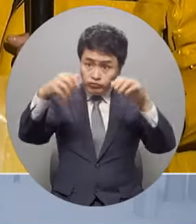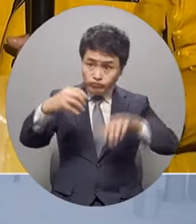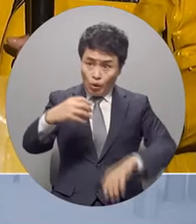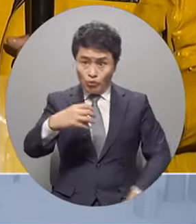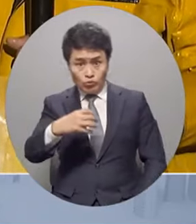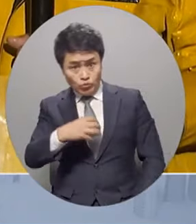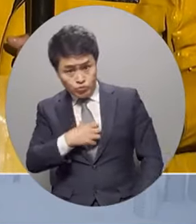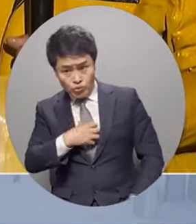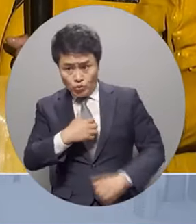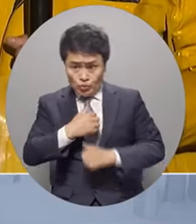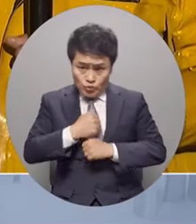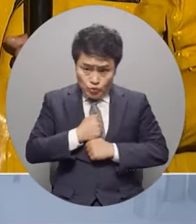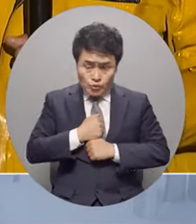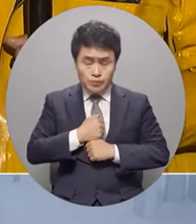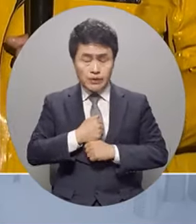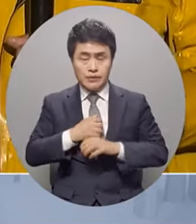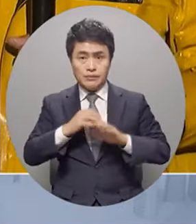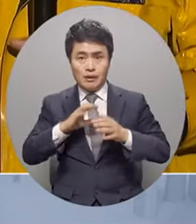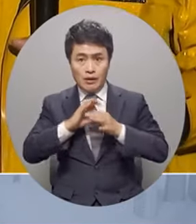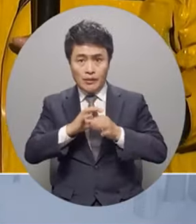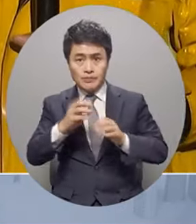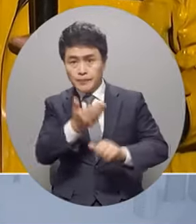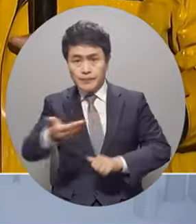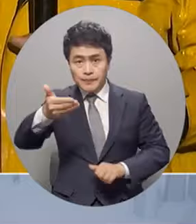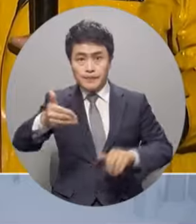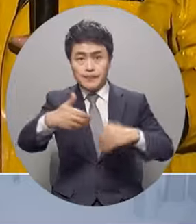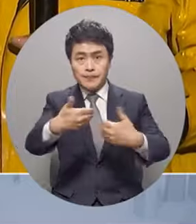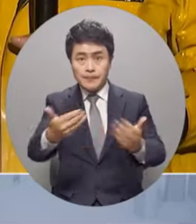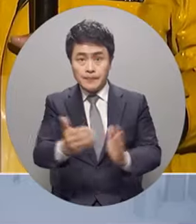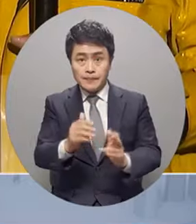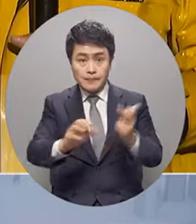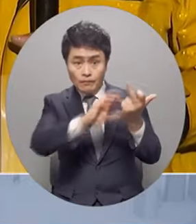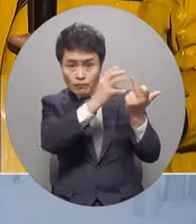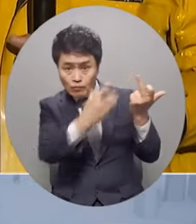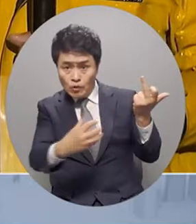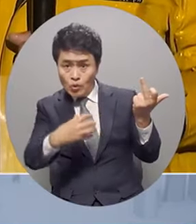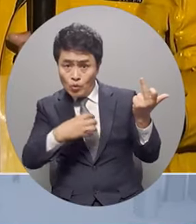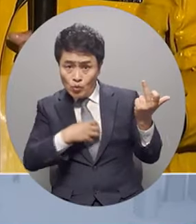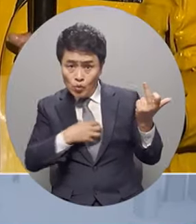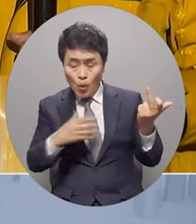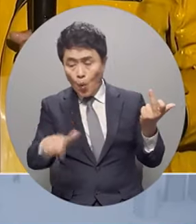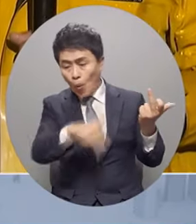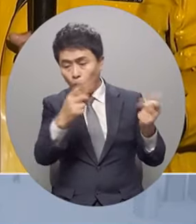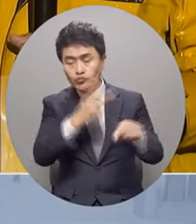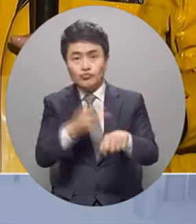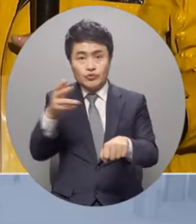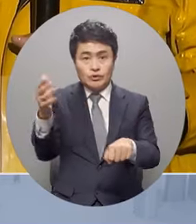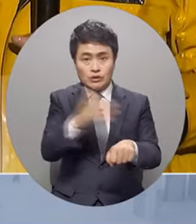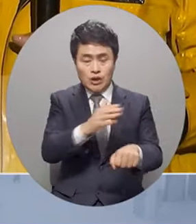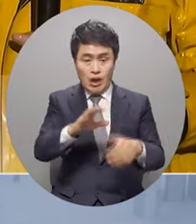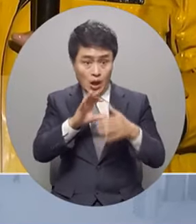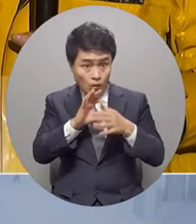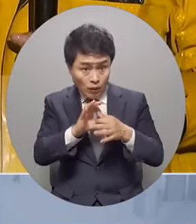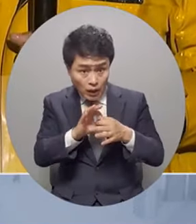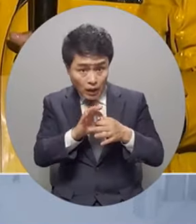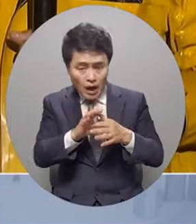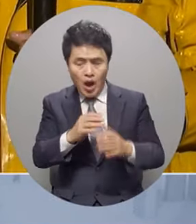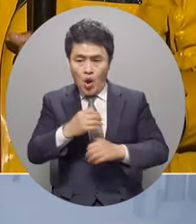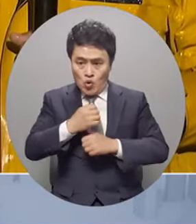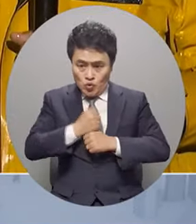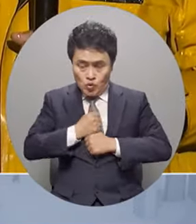수준을 관심에서 주의 단계로 올렸습니다. 산사태 위기 경보도 오후 2시부터 관심에서 주의로 한